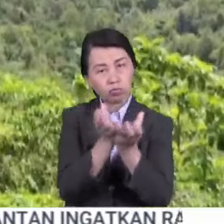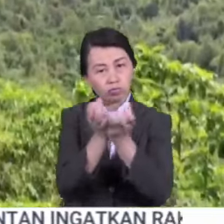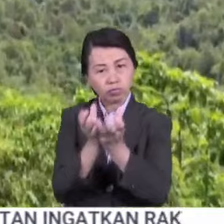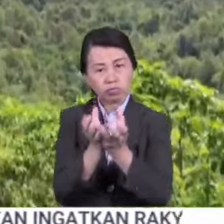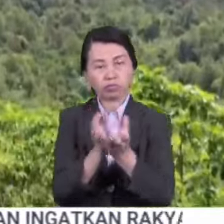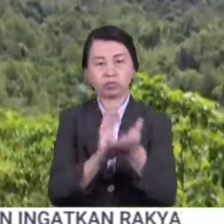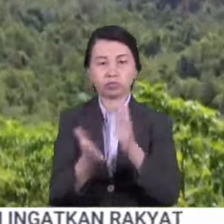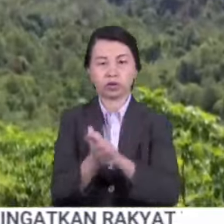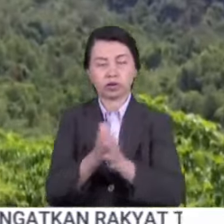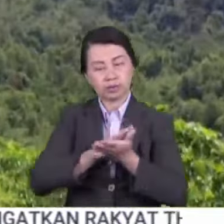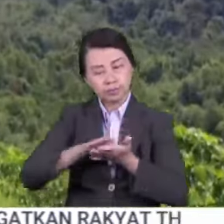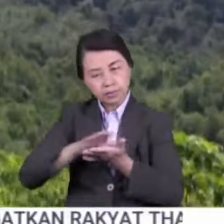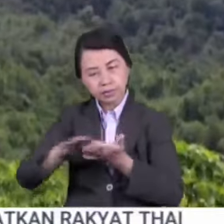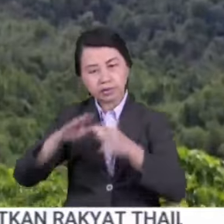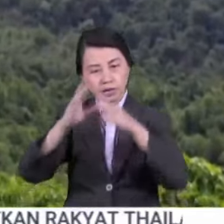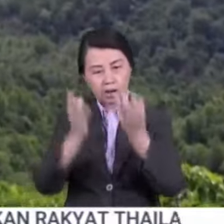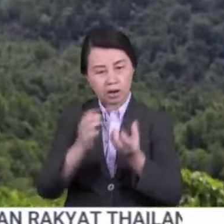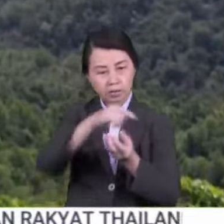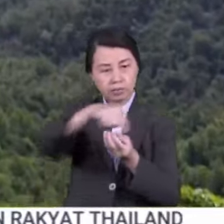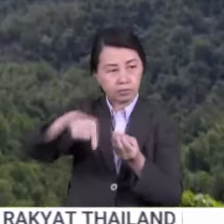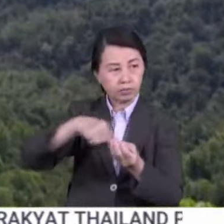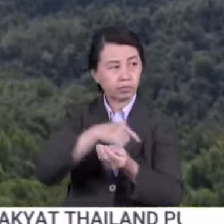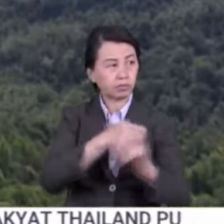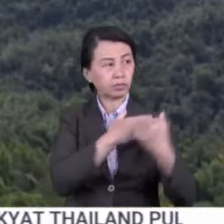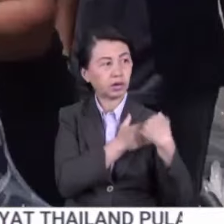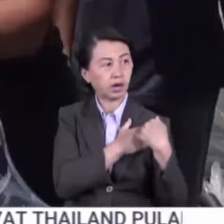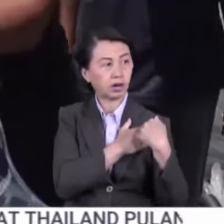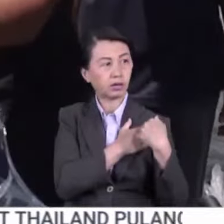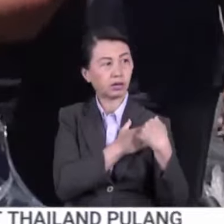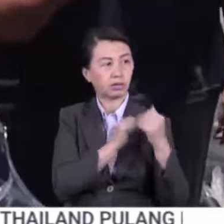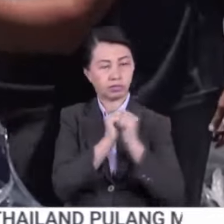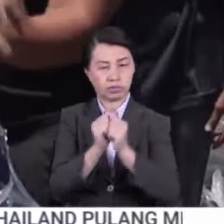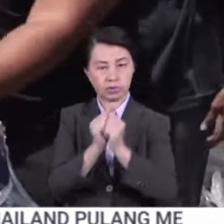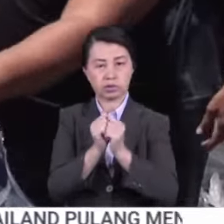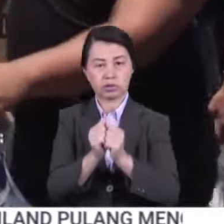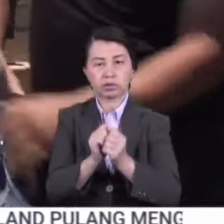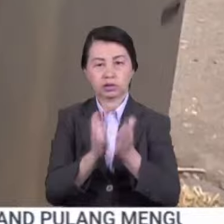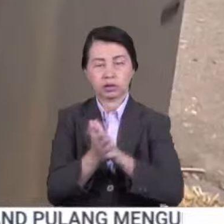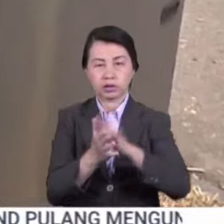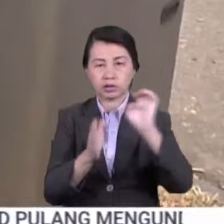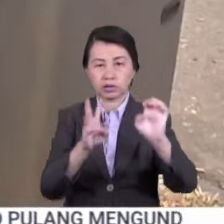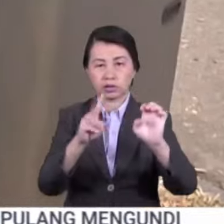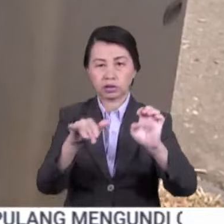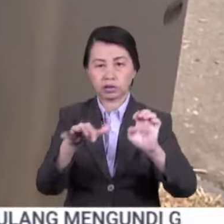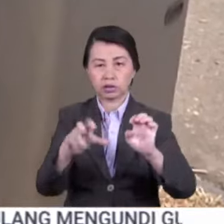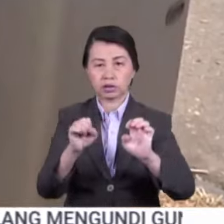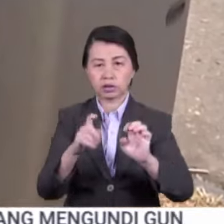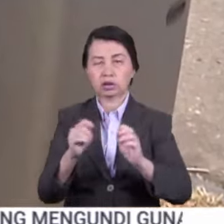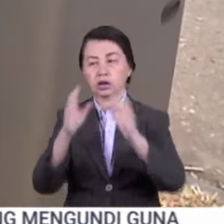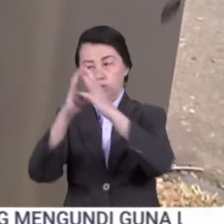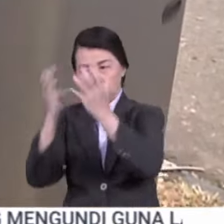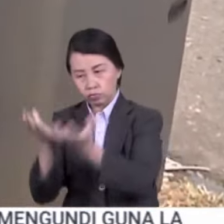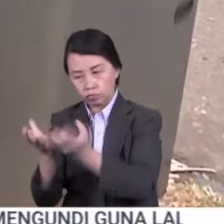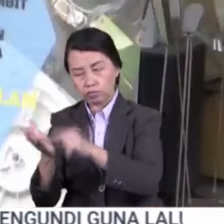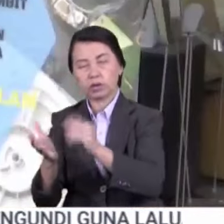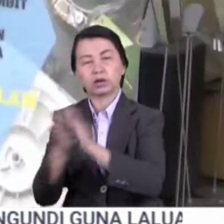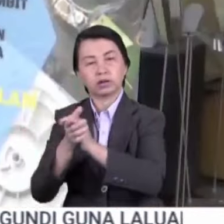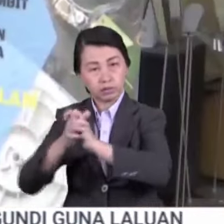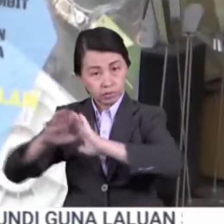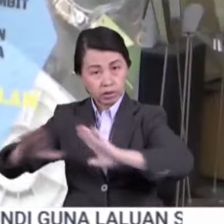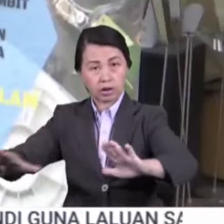Jadi kebersihan alam sekitar adalah tanggungjawab kita bersama. Jadi e-waste kita kitar, bumi kita juga akan